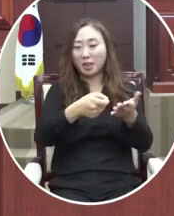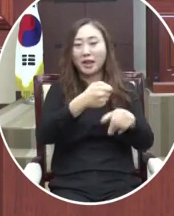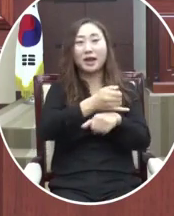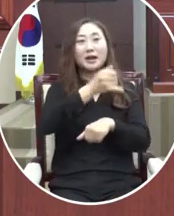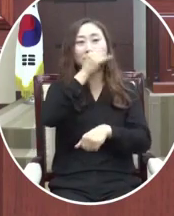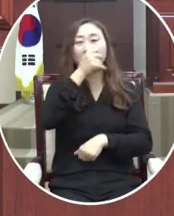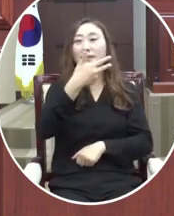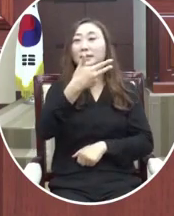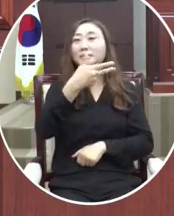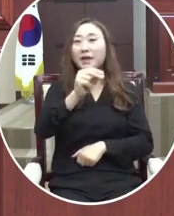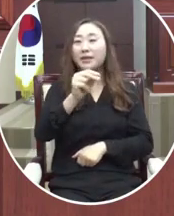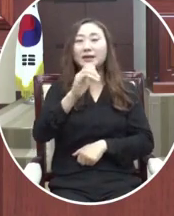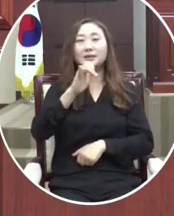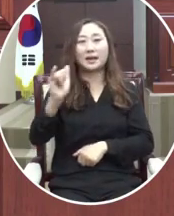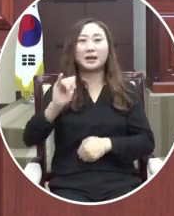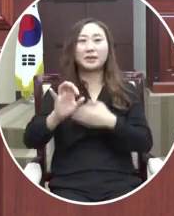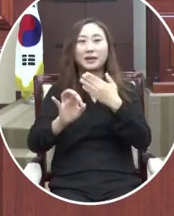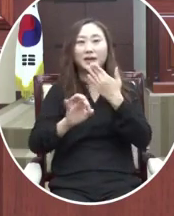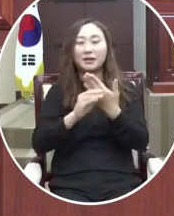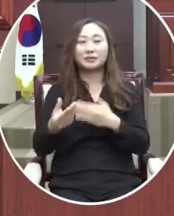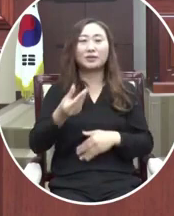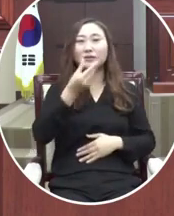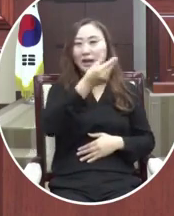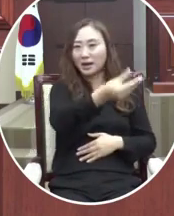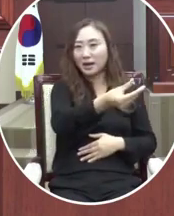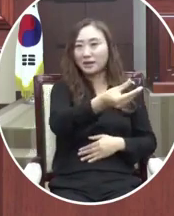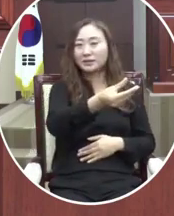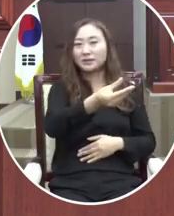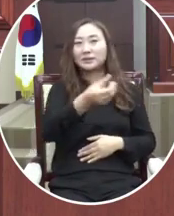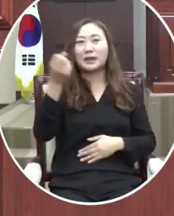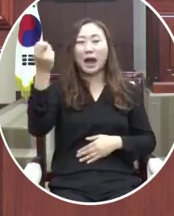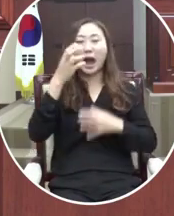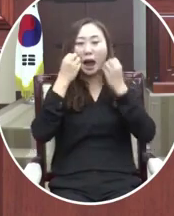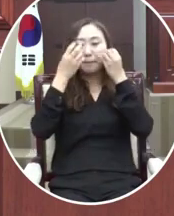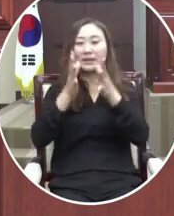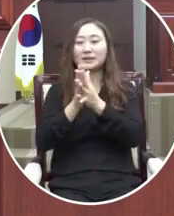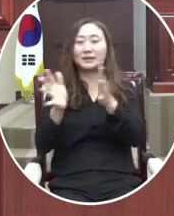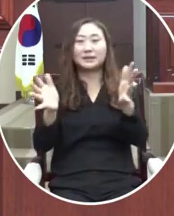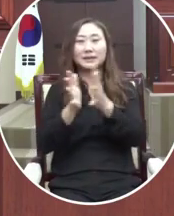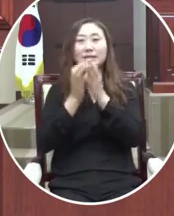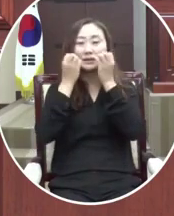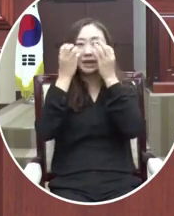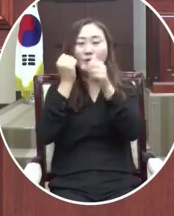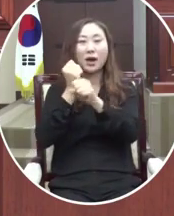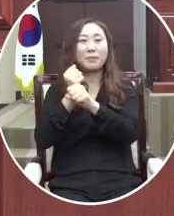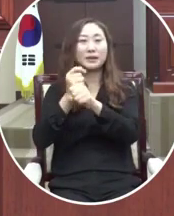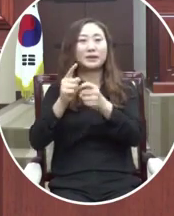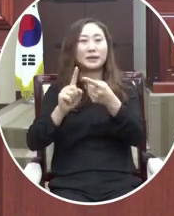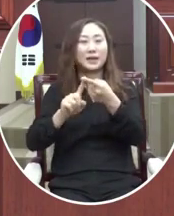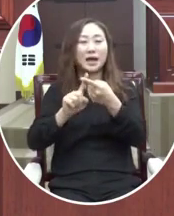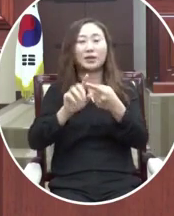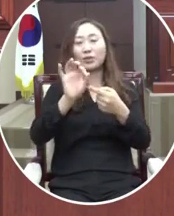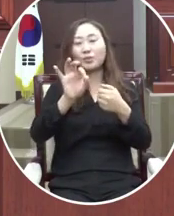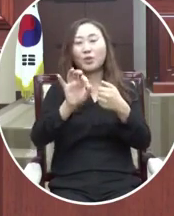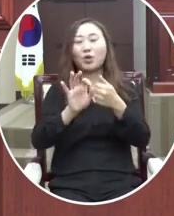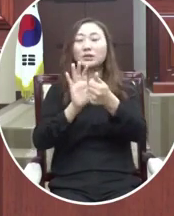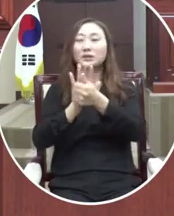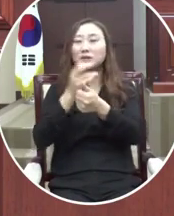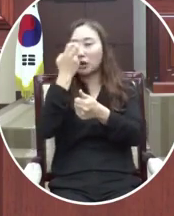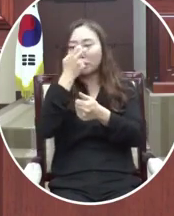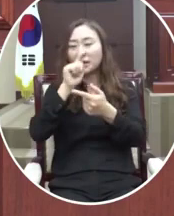모인 7만여명 노 구민의 서명부를 전달하며 재건축 안전 진당 비용을 지원하는 것도